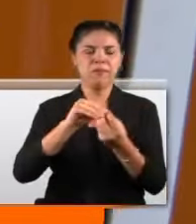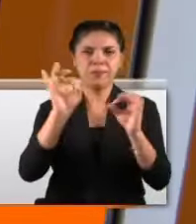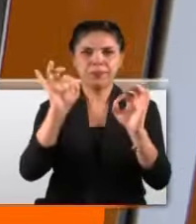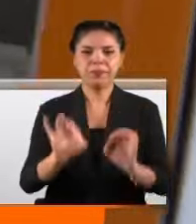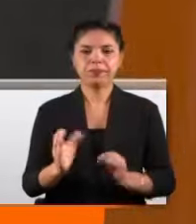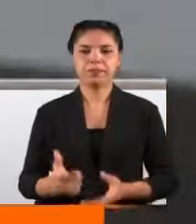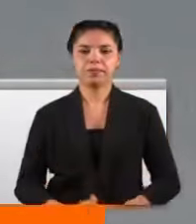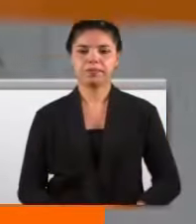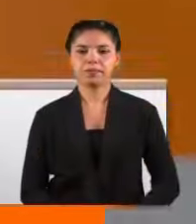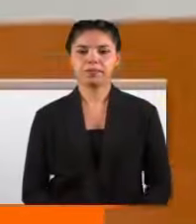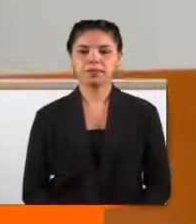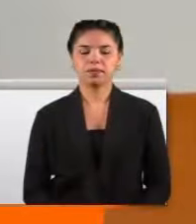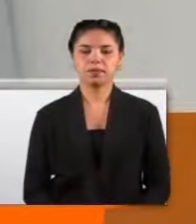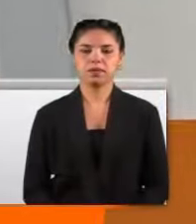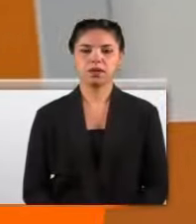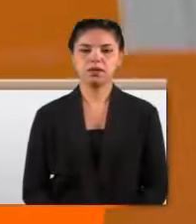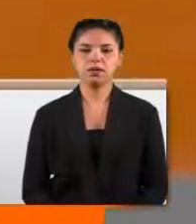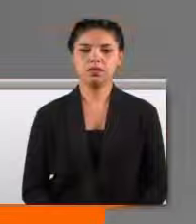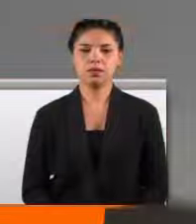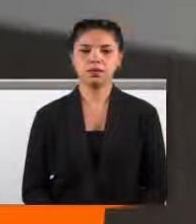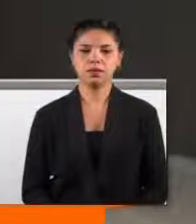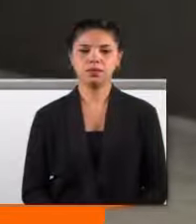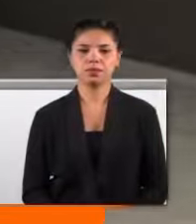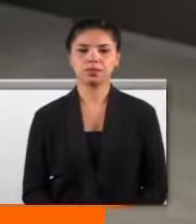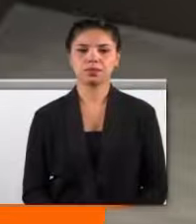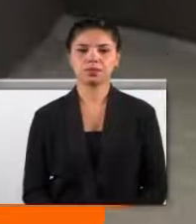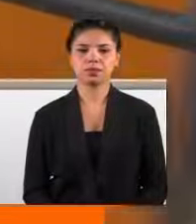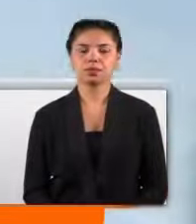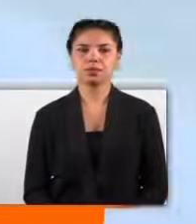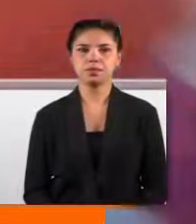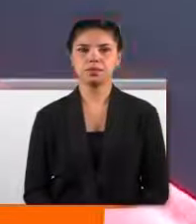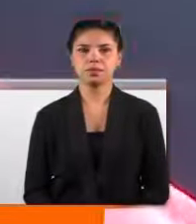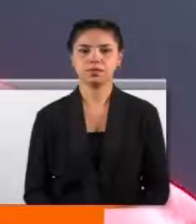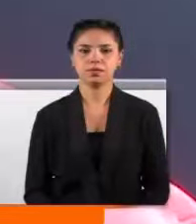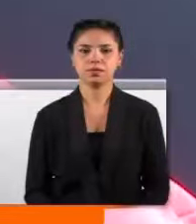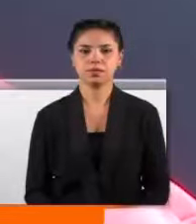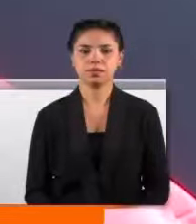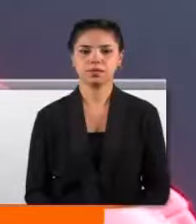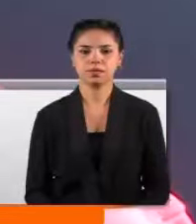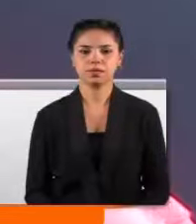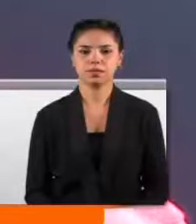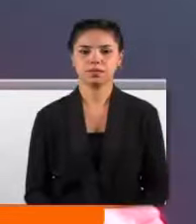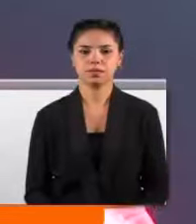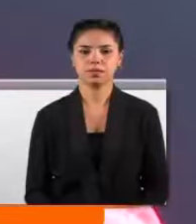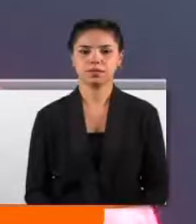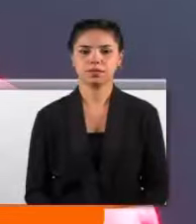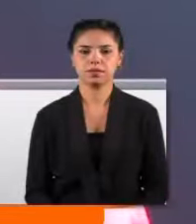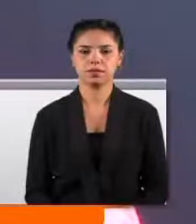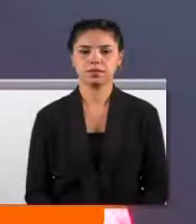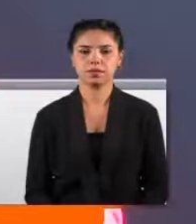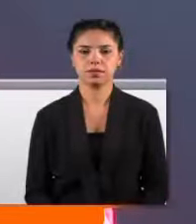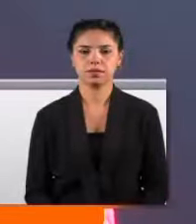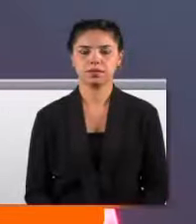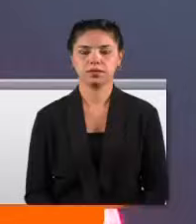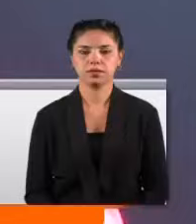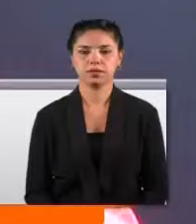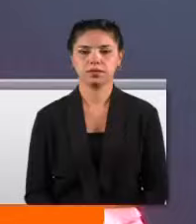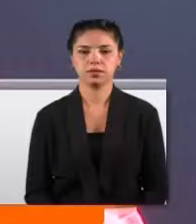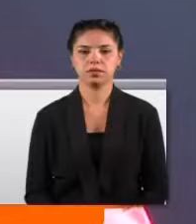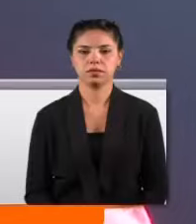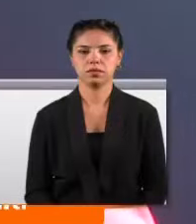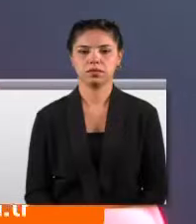3 kişiliklerimiz 220 bin TL, 4 kişiliklerimiz 195 bin TL. Nasıl fiyatlar? Çok yüksek. Biraz daha makul düzeyde